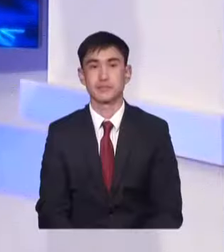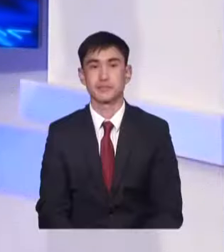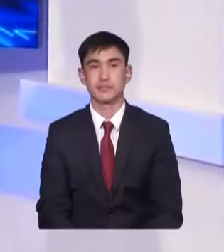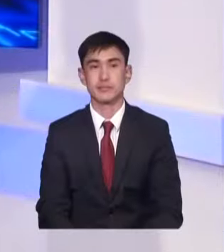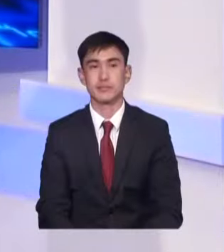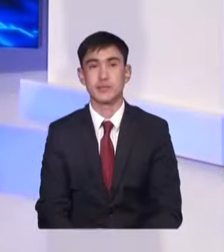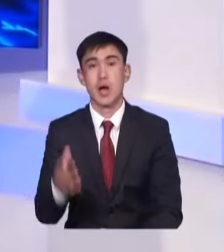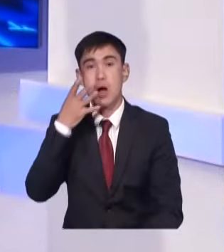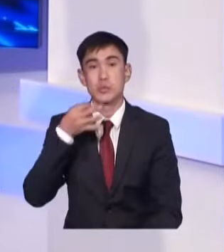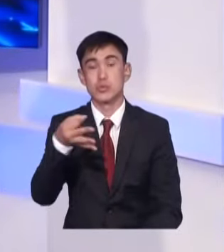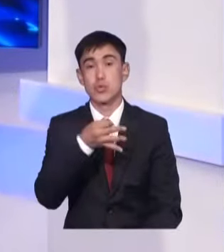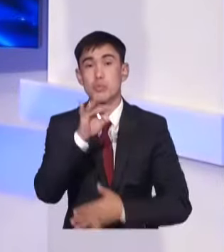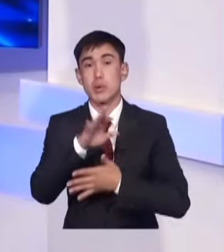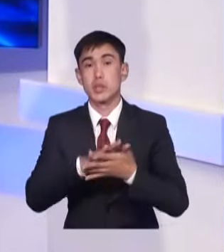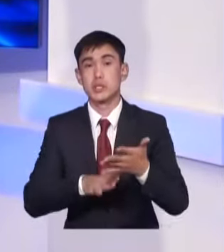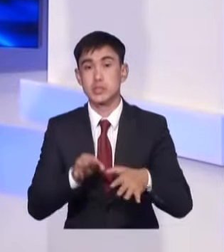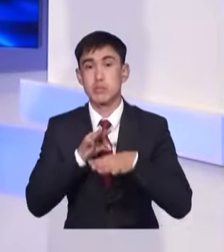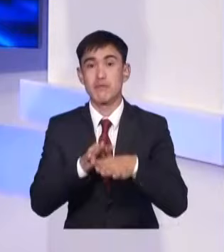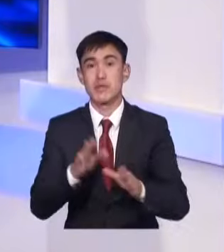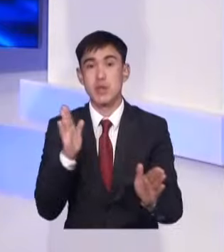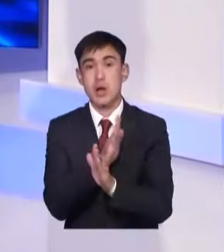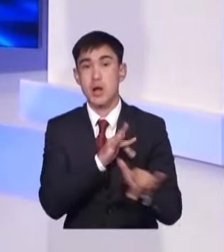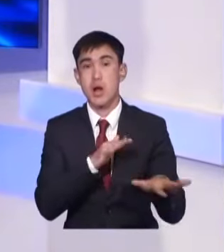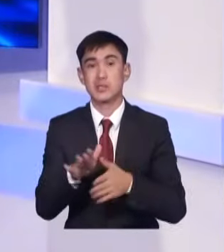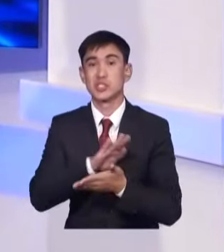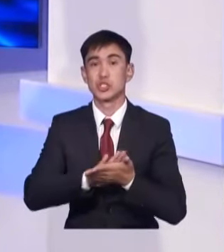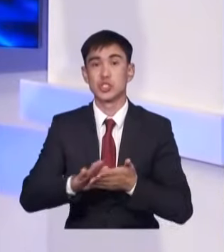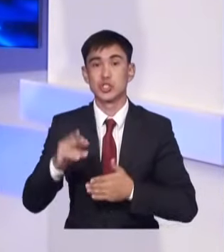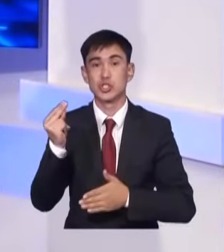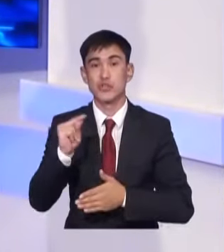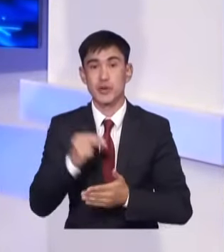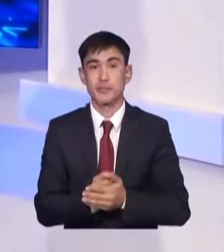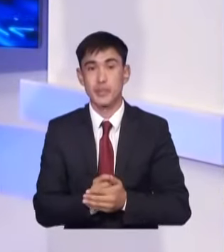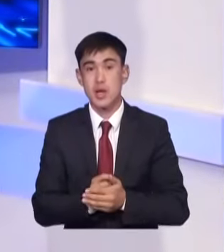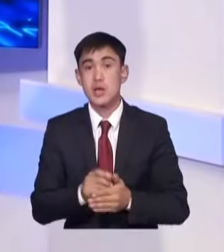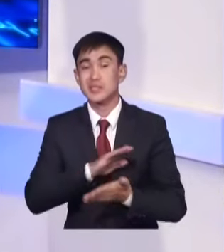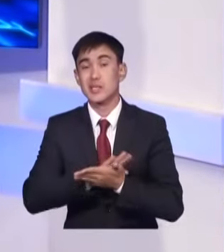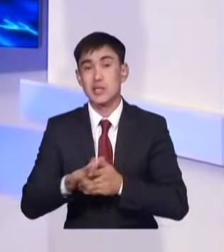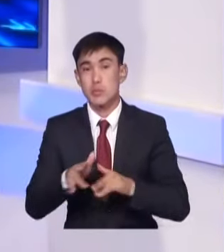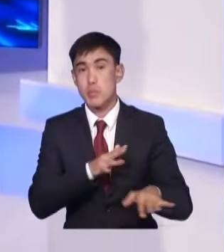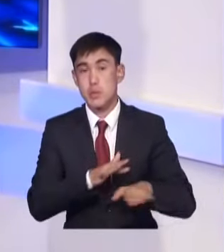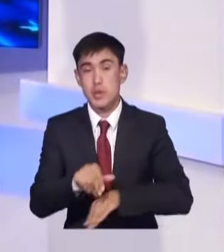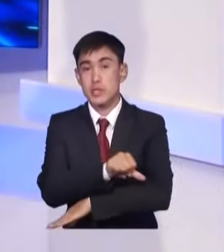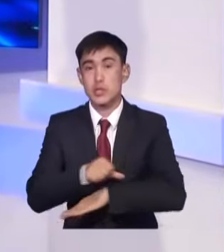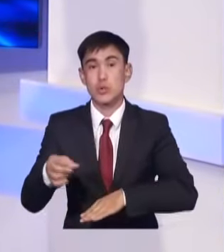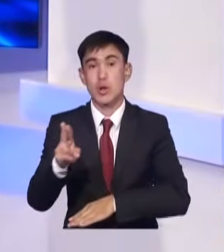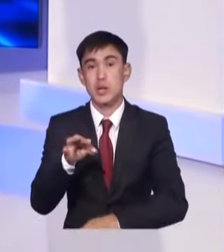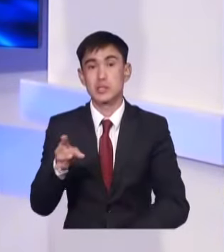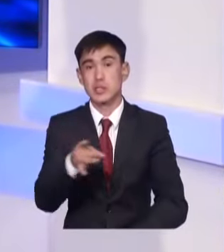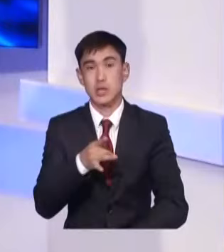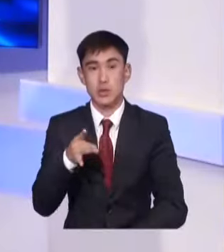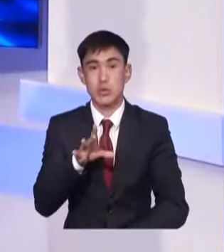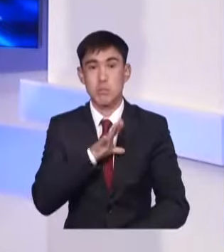средства в Алматинской области продолжается проведение экоакцию чистый четверг в рамках санитарного мероприятия с